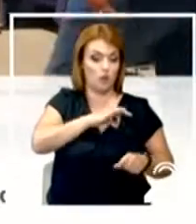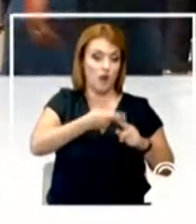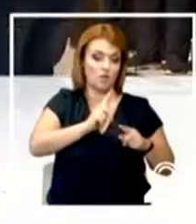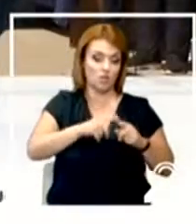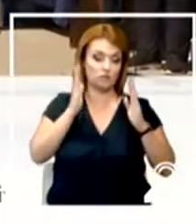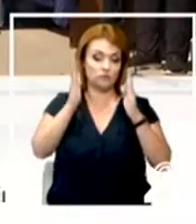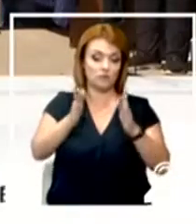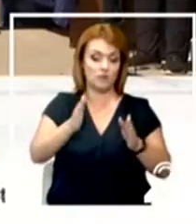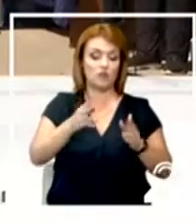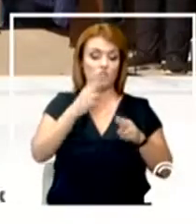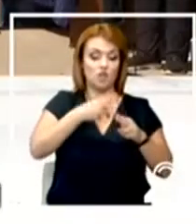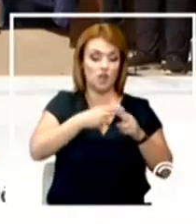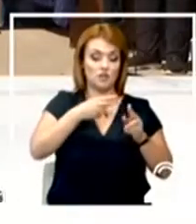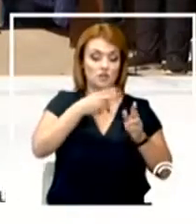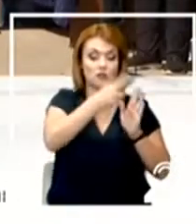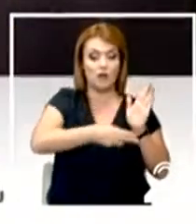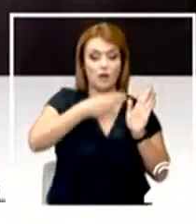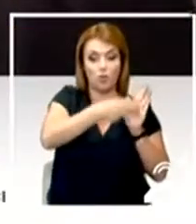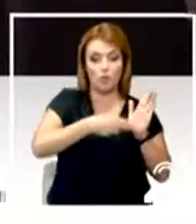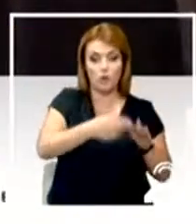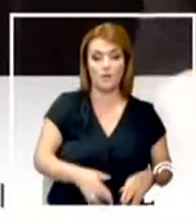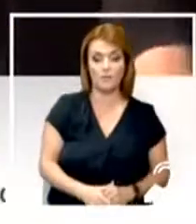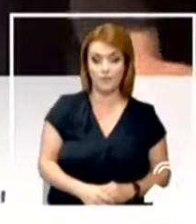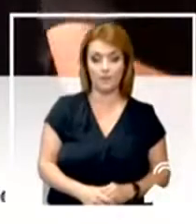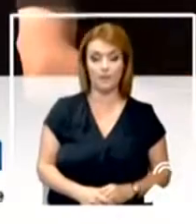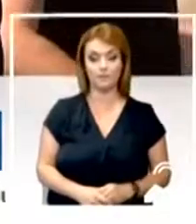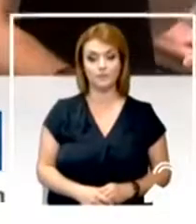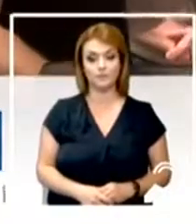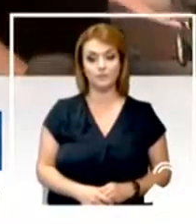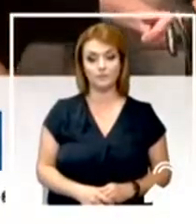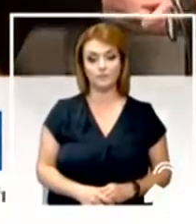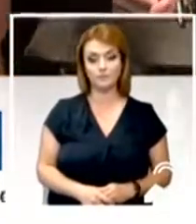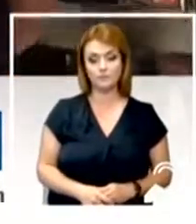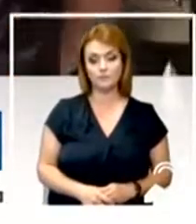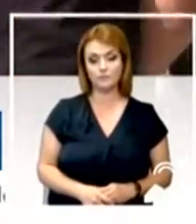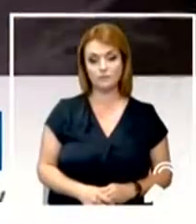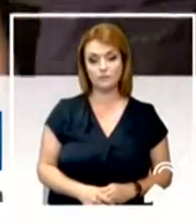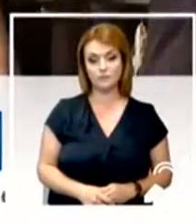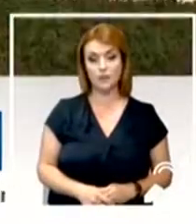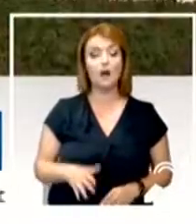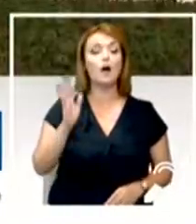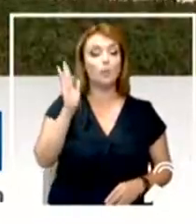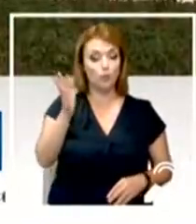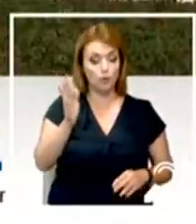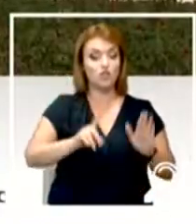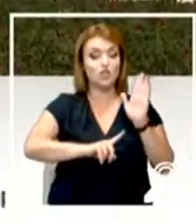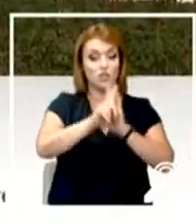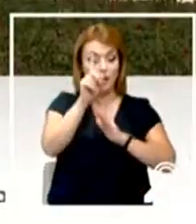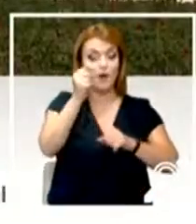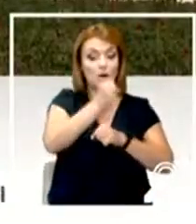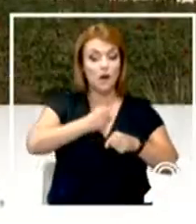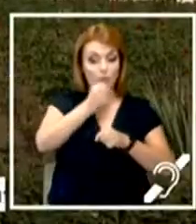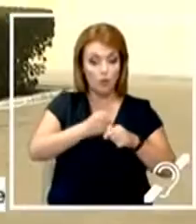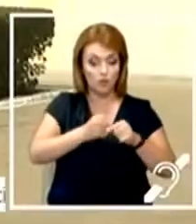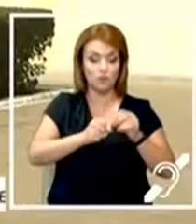Astăzi, oficialii le-au mânat și diplome muncitorilor. Linia Marfar Basarabeasca-Berezino va fi funcțională din septembrie, inițial